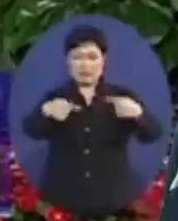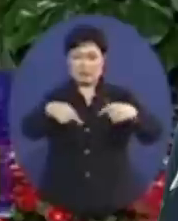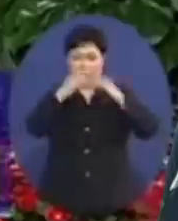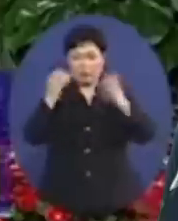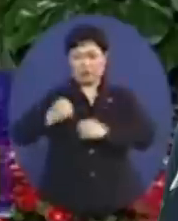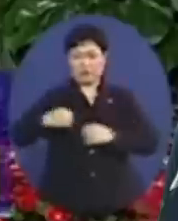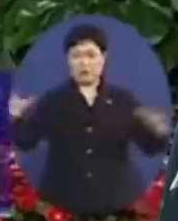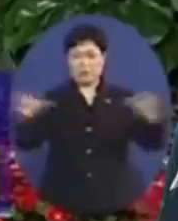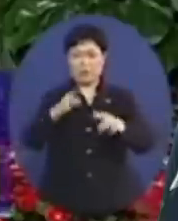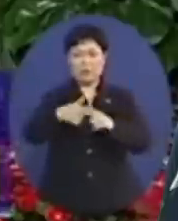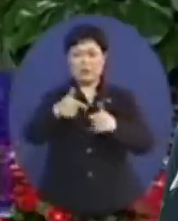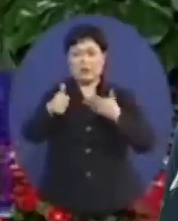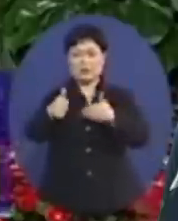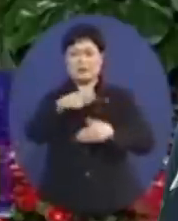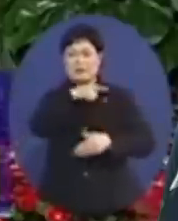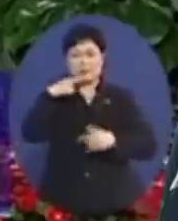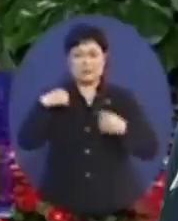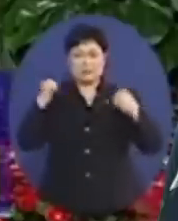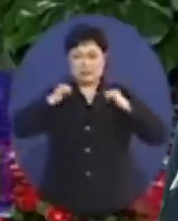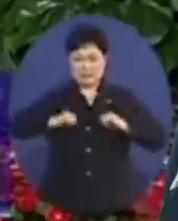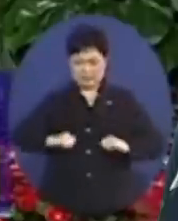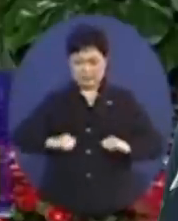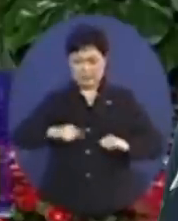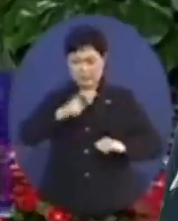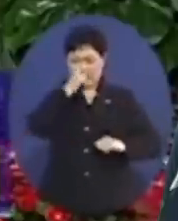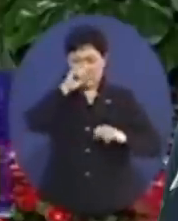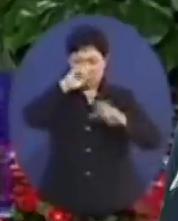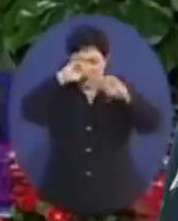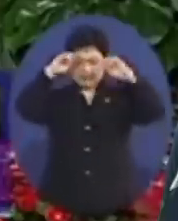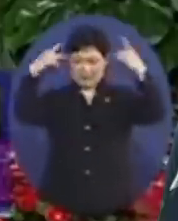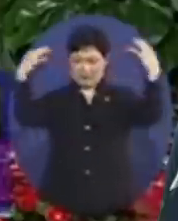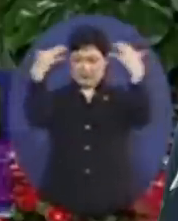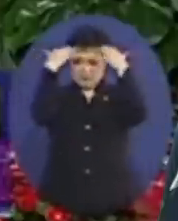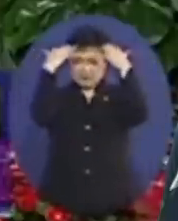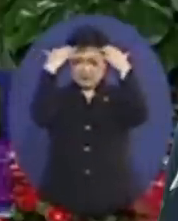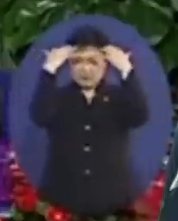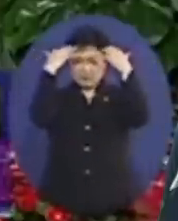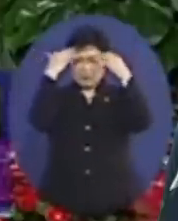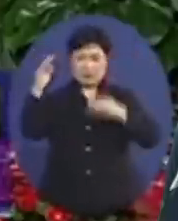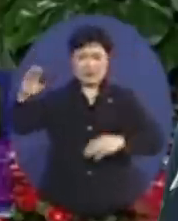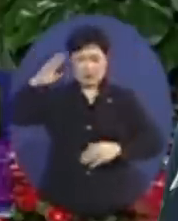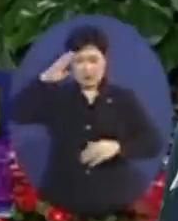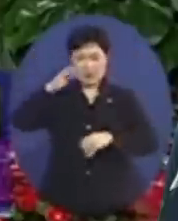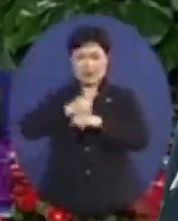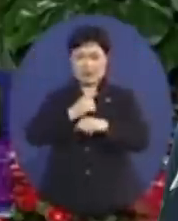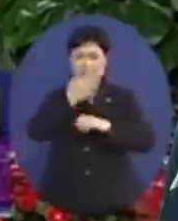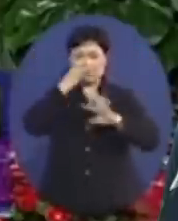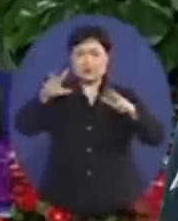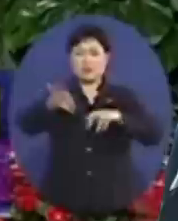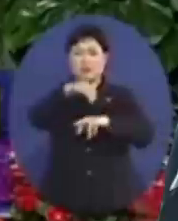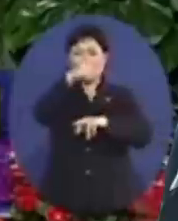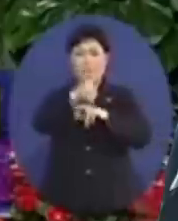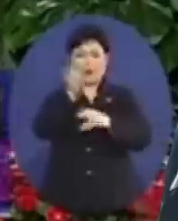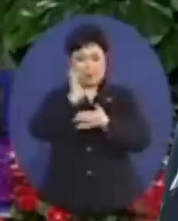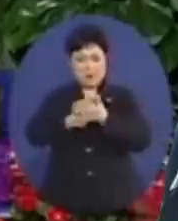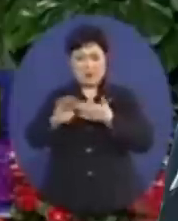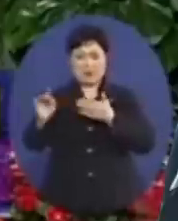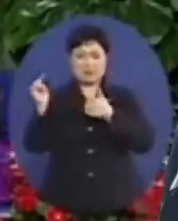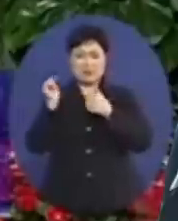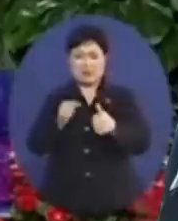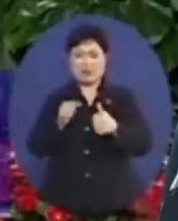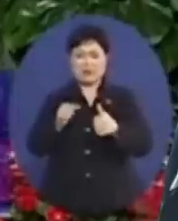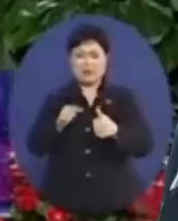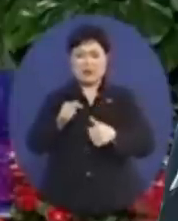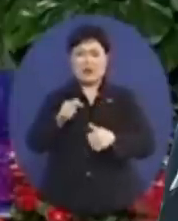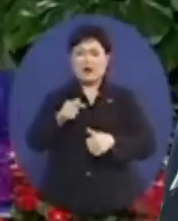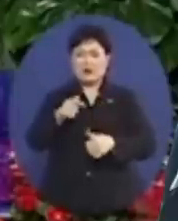예수에게 자색 옷을 입히고 가시관을 여기까 씌우고 격리하여 이르되 유대인의 왕이여 평안할지어다 하고 갈대로